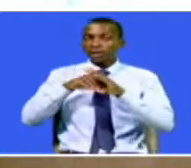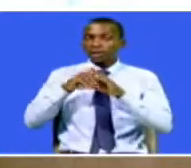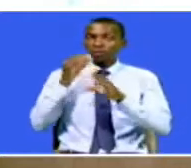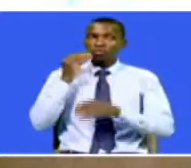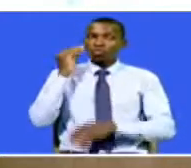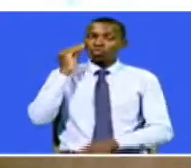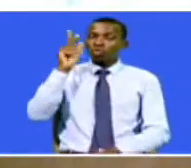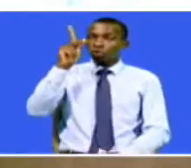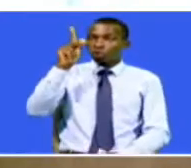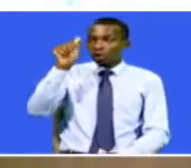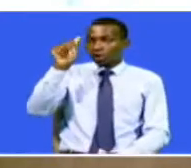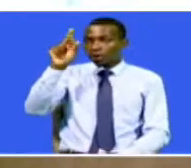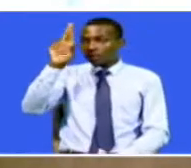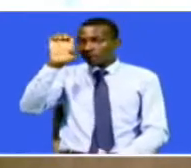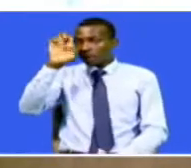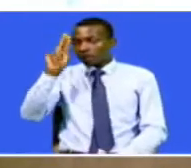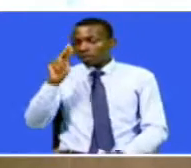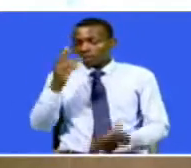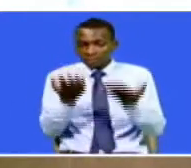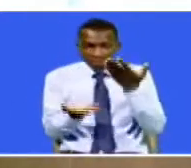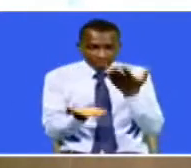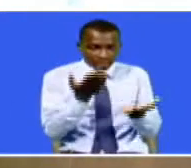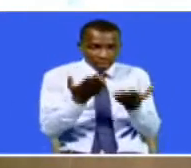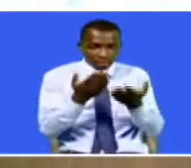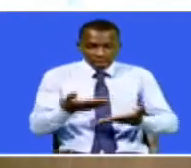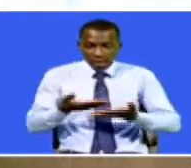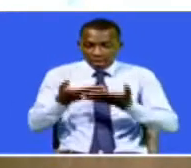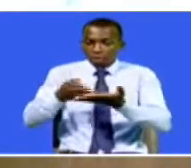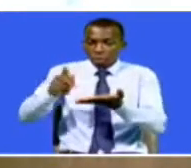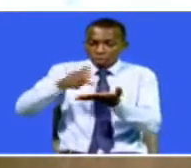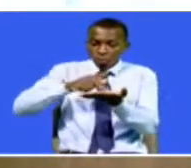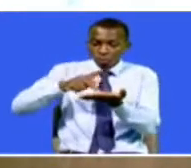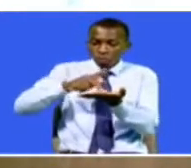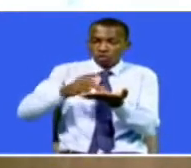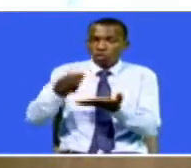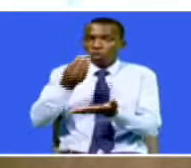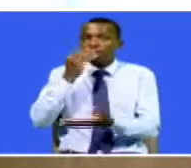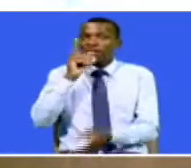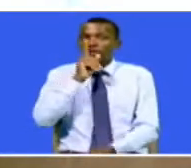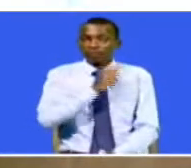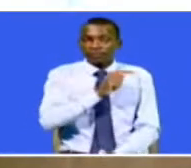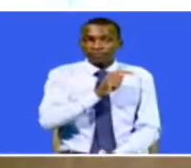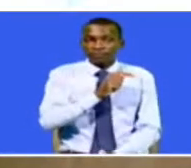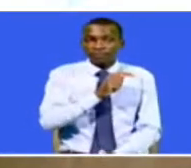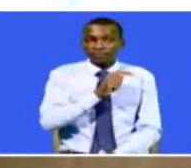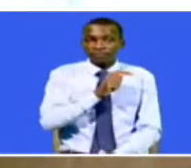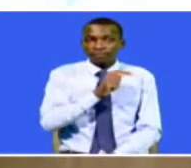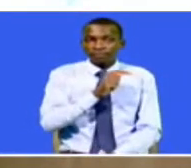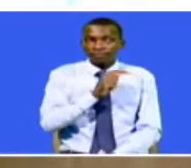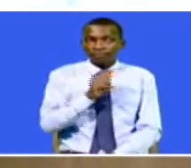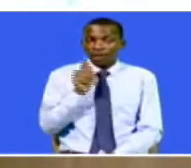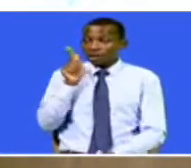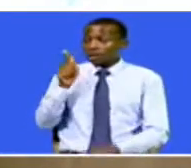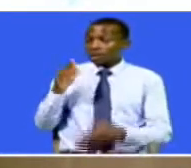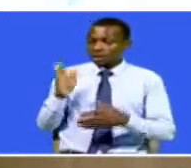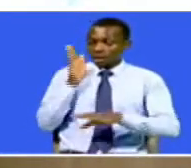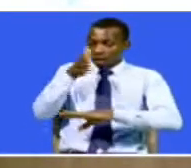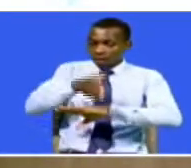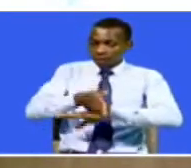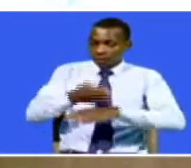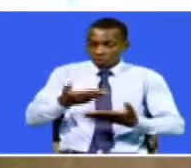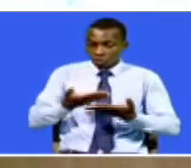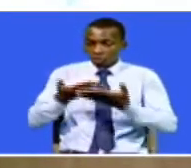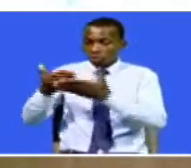KTN wampuzilia mbali madai kwamba huenda alipewa sumu. Gicheru aligonga vichwa vya habari baada ya kujisalimisha mwenyewe mbele